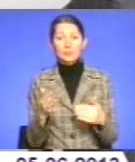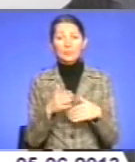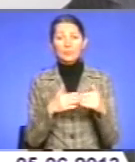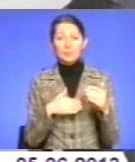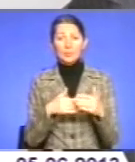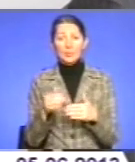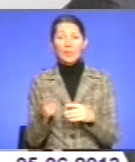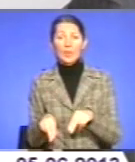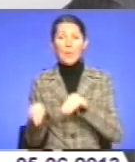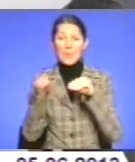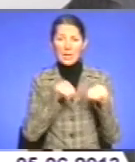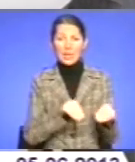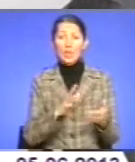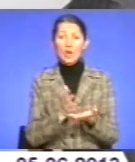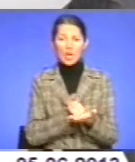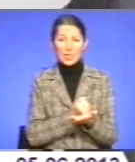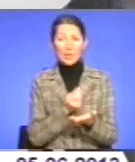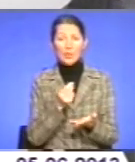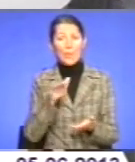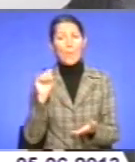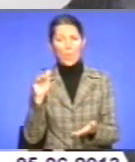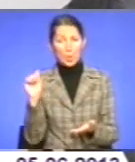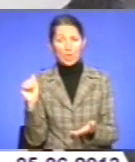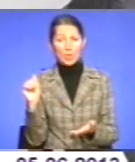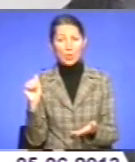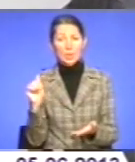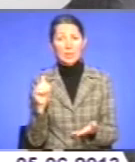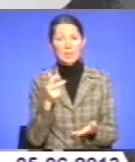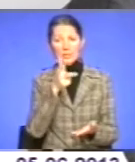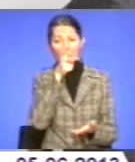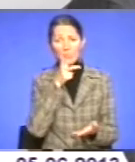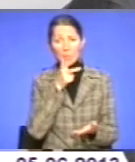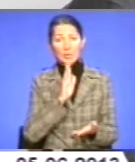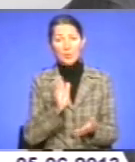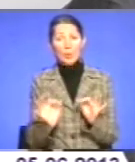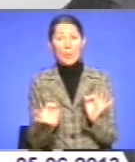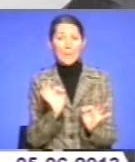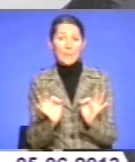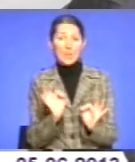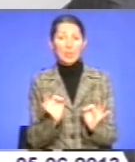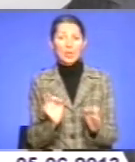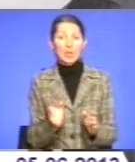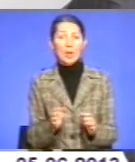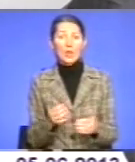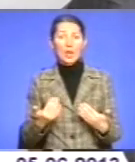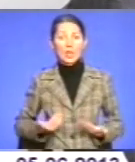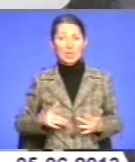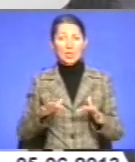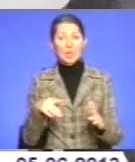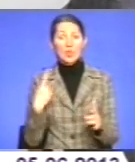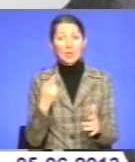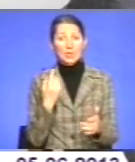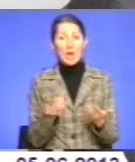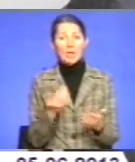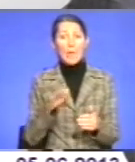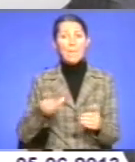професійних перекидок, резервів, позичок, тих 3 місяці було більш-менш нормальна життєдіяльність областей. Але